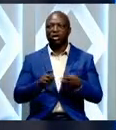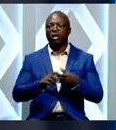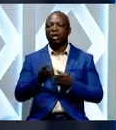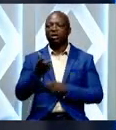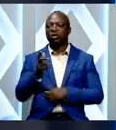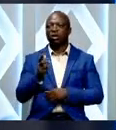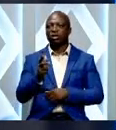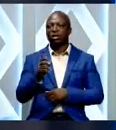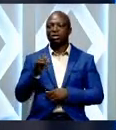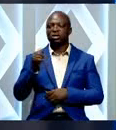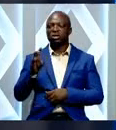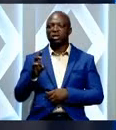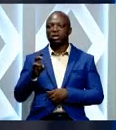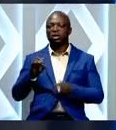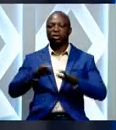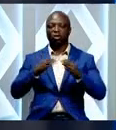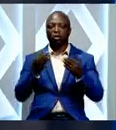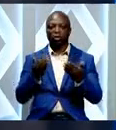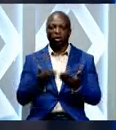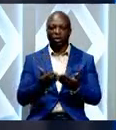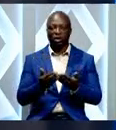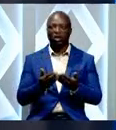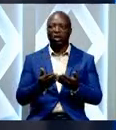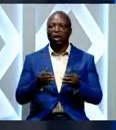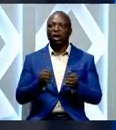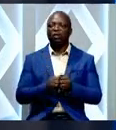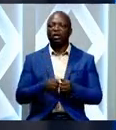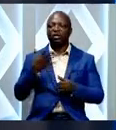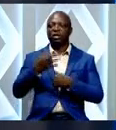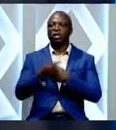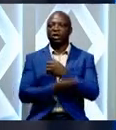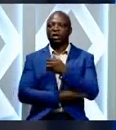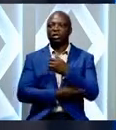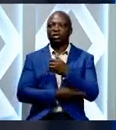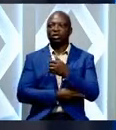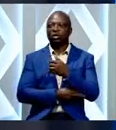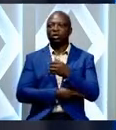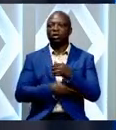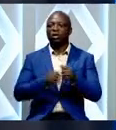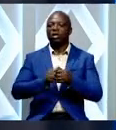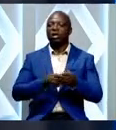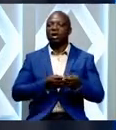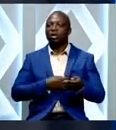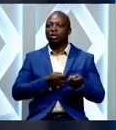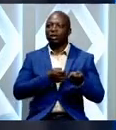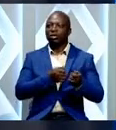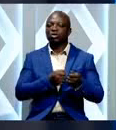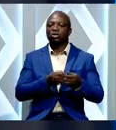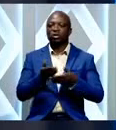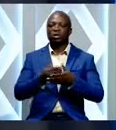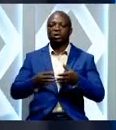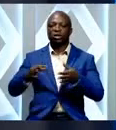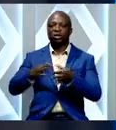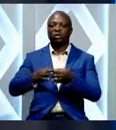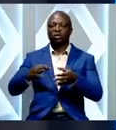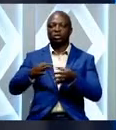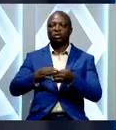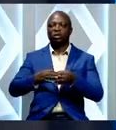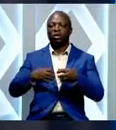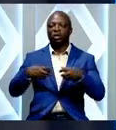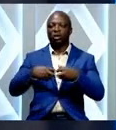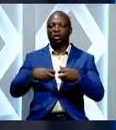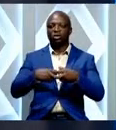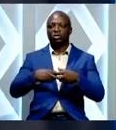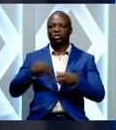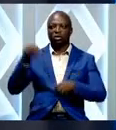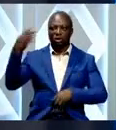317 communautés à travers 5 régions et en utilisant des mini-réseaux solaires pour contribuer